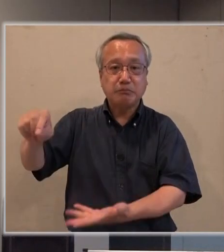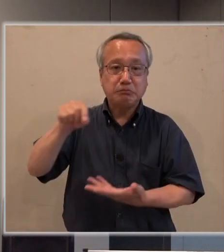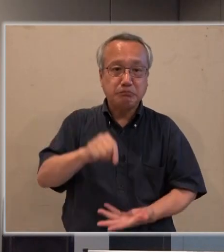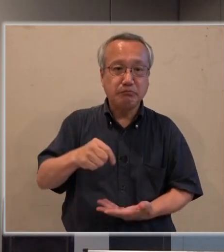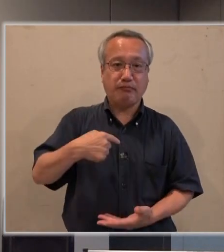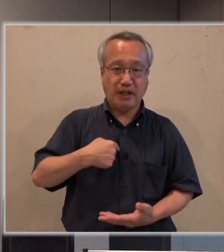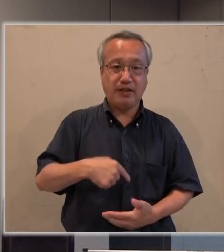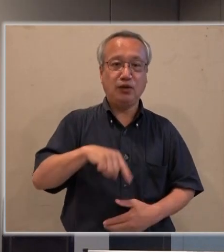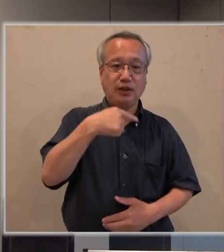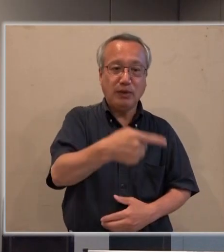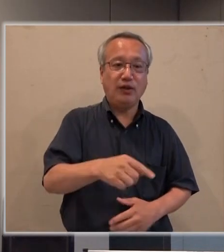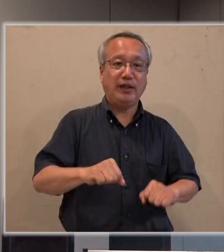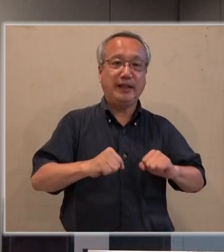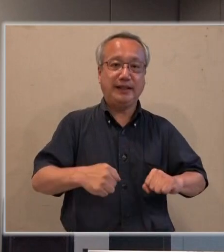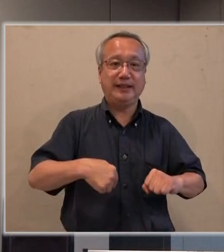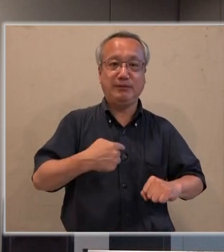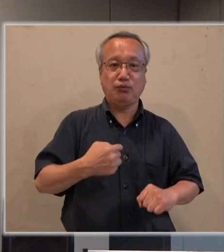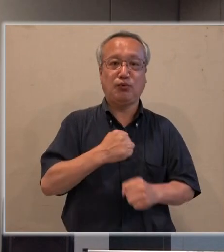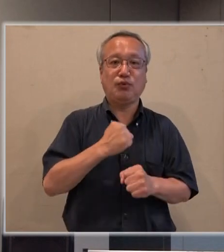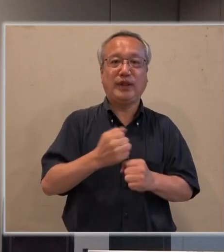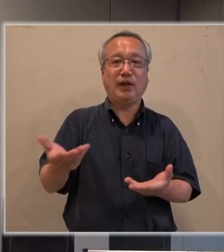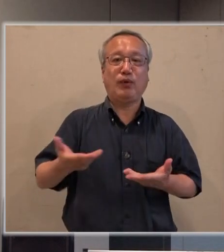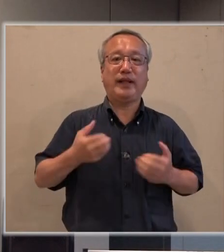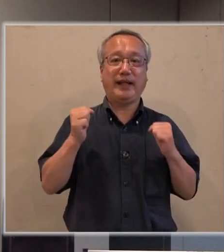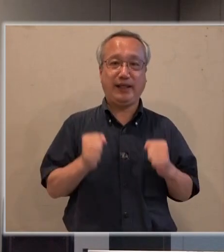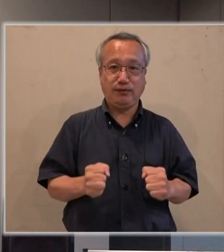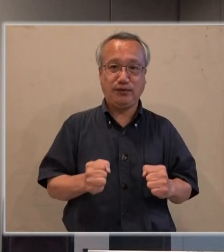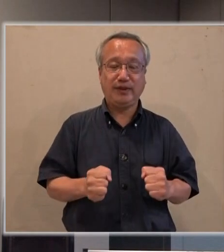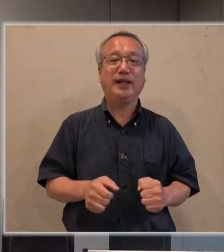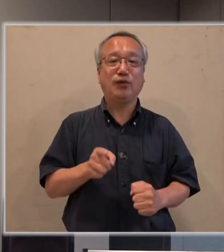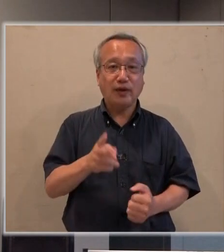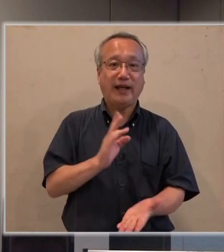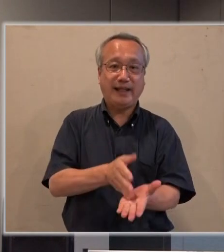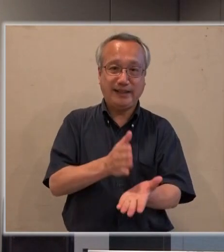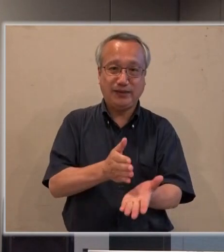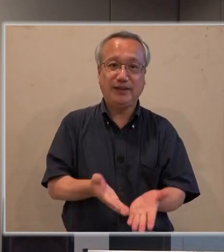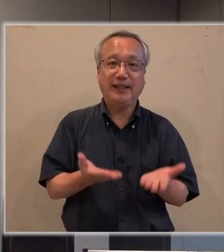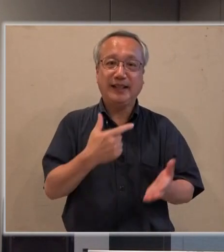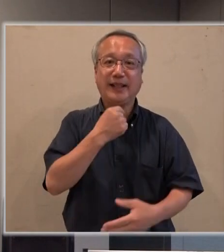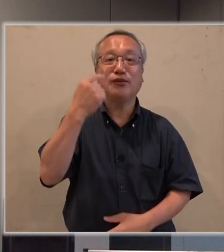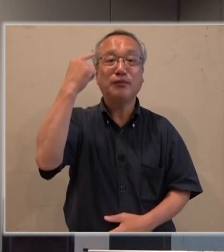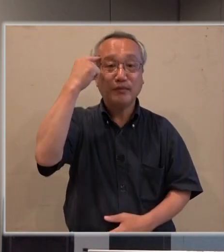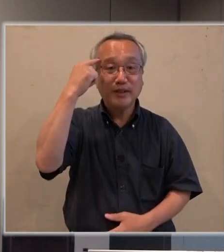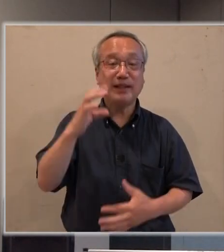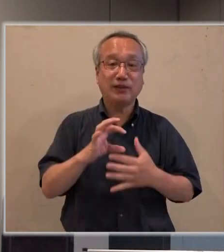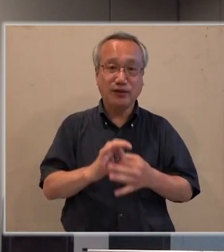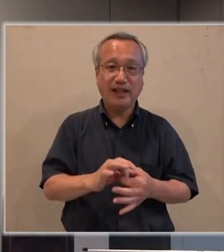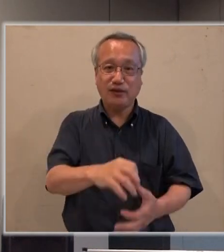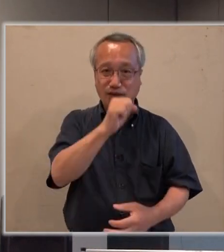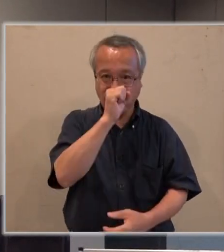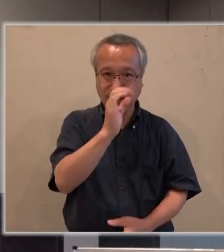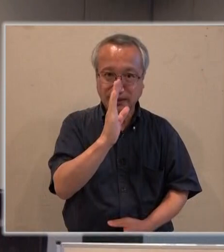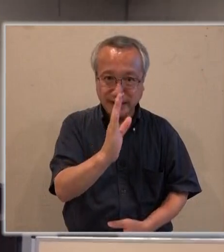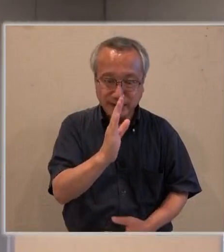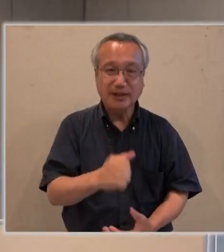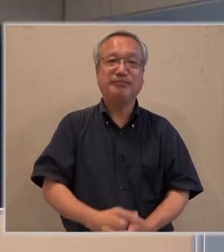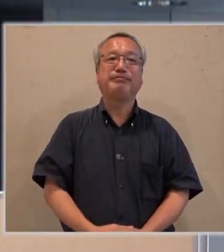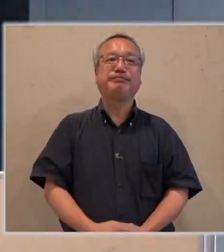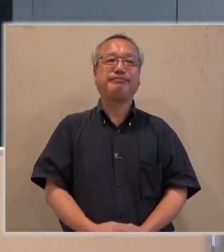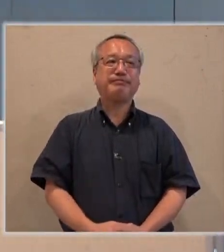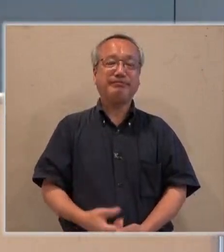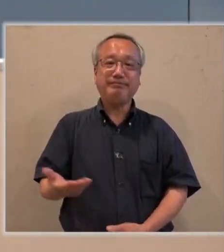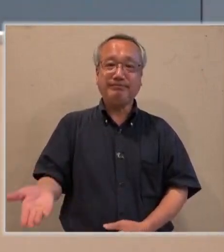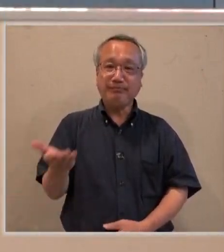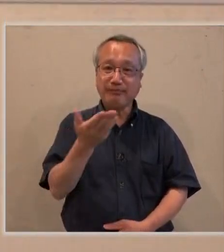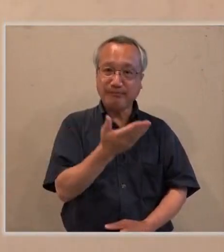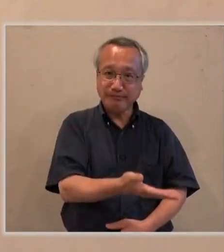考えています。このような私ですが、本日このような話をしていきたいと思っていますので、どうぞよろしくお願いします。では続